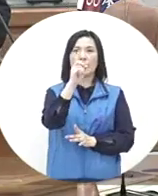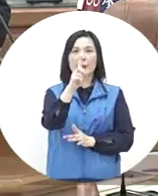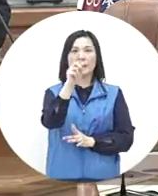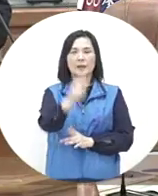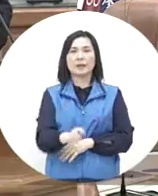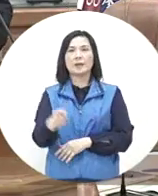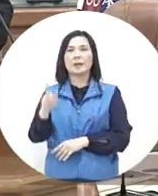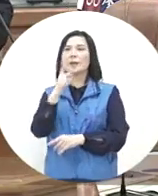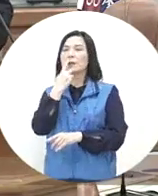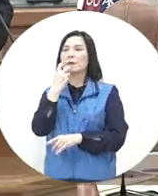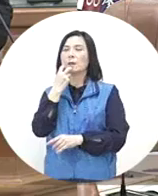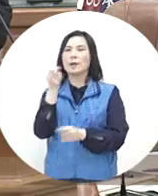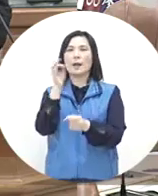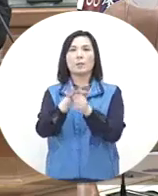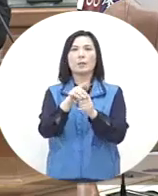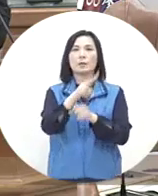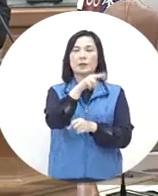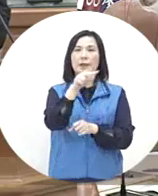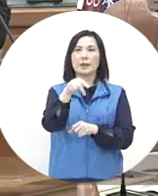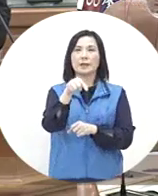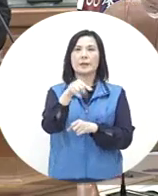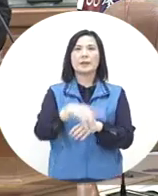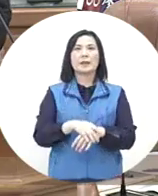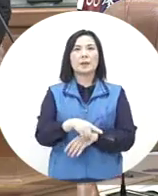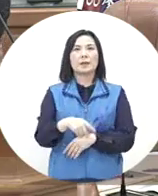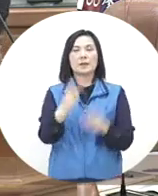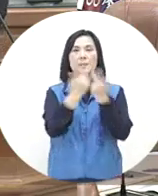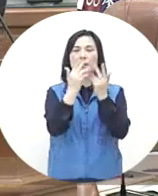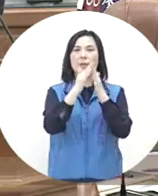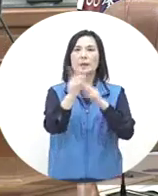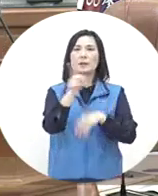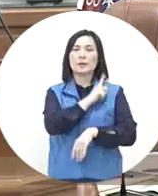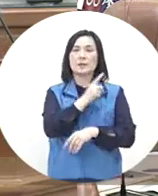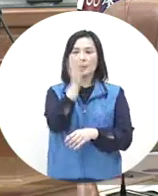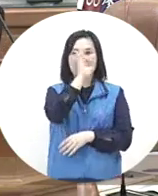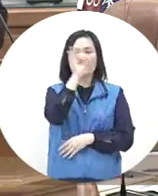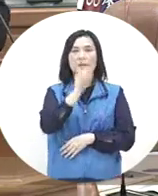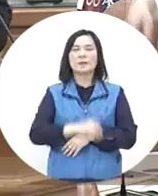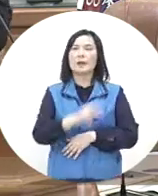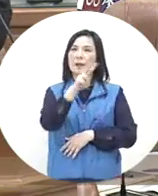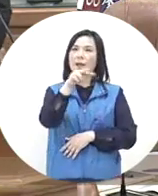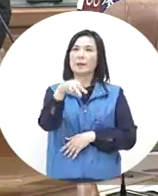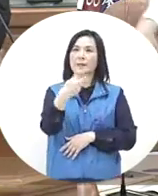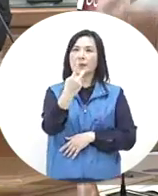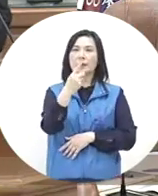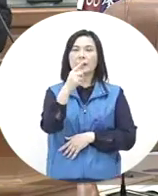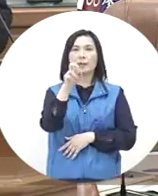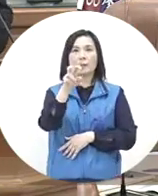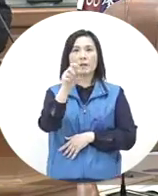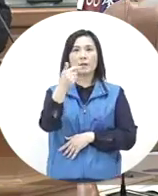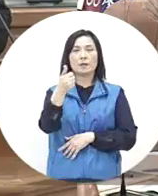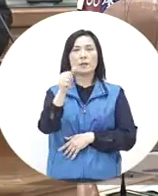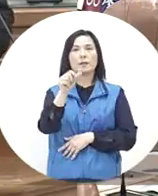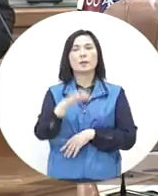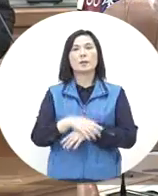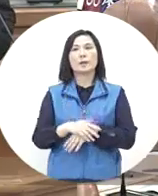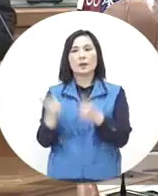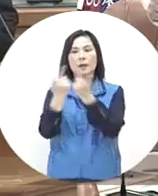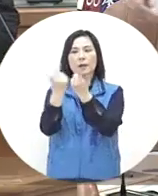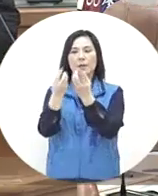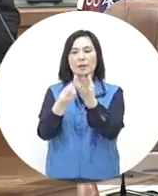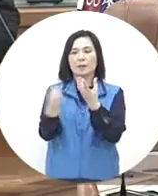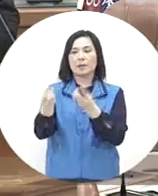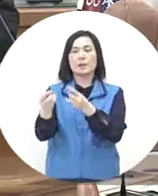地方政府要自筹款有2165，另外呢其他县市应该指台北市的部分也要分担大概